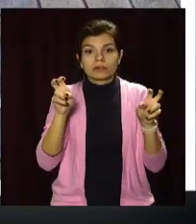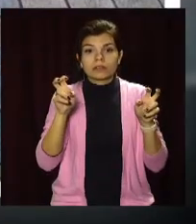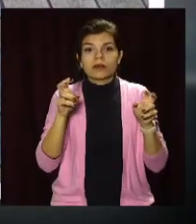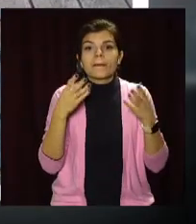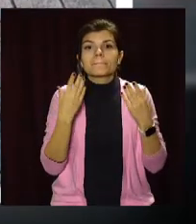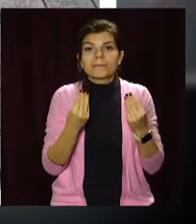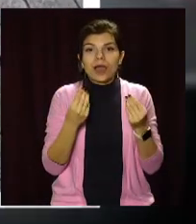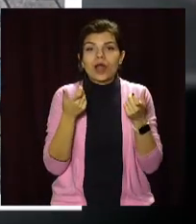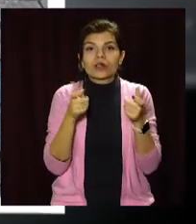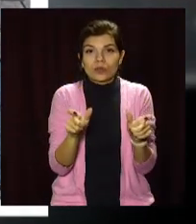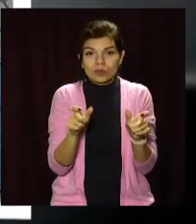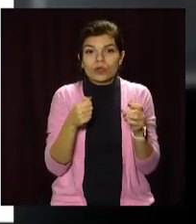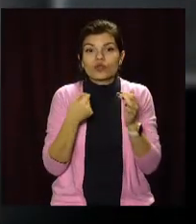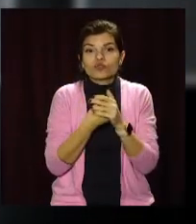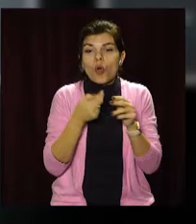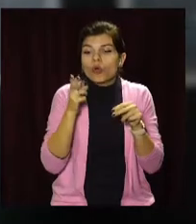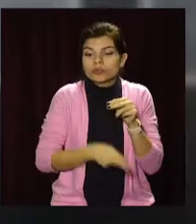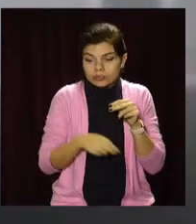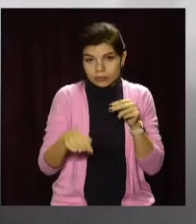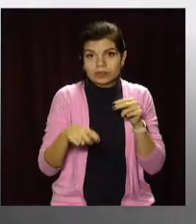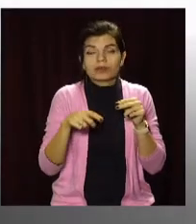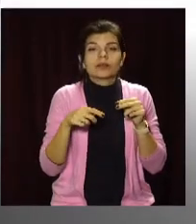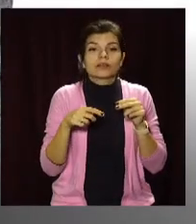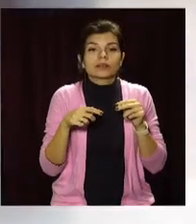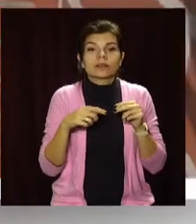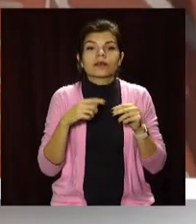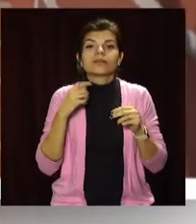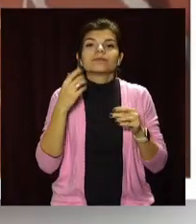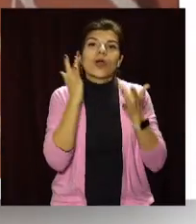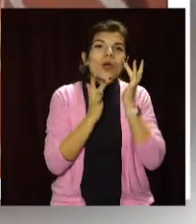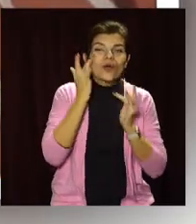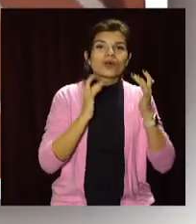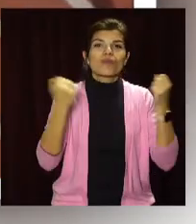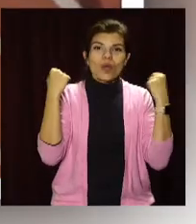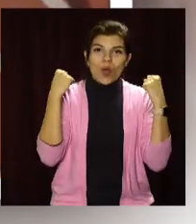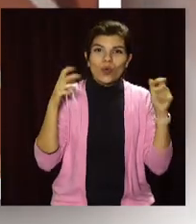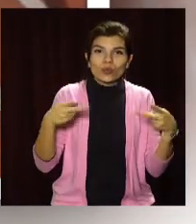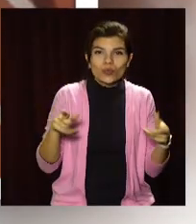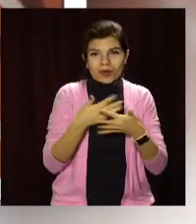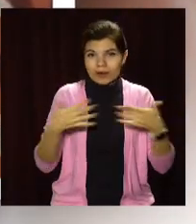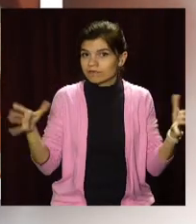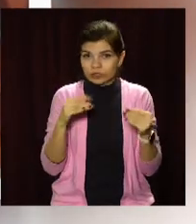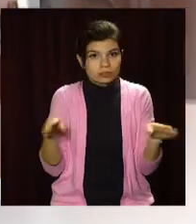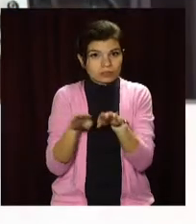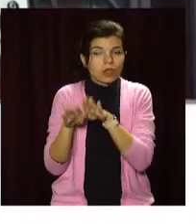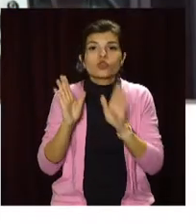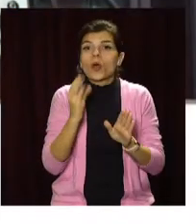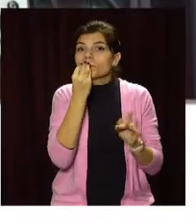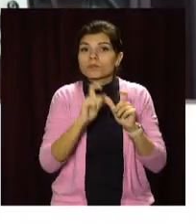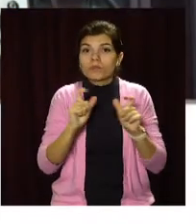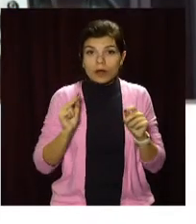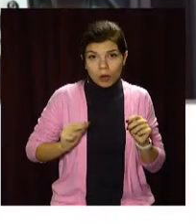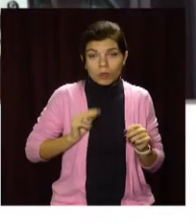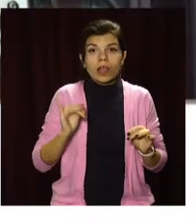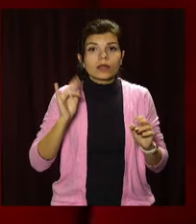локдаун діятиме щонайменше до кінця листопада. Косметичні, масажні салони та спортивні клуби зараз закриті. Працюють лише продуктові магазини